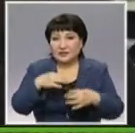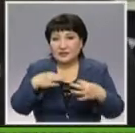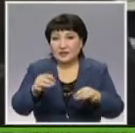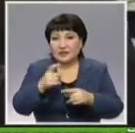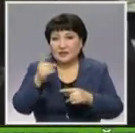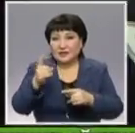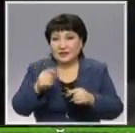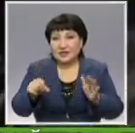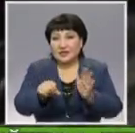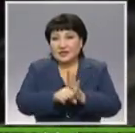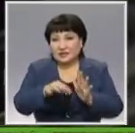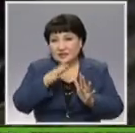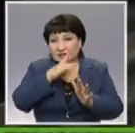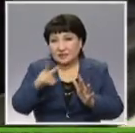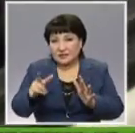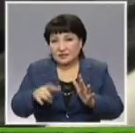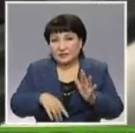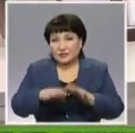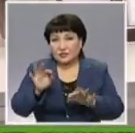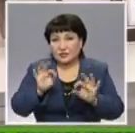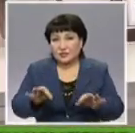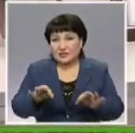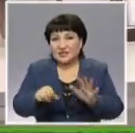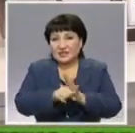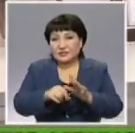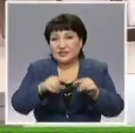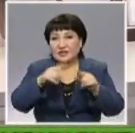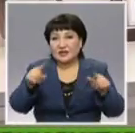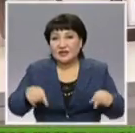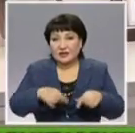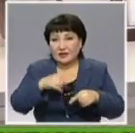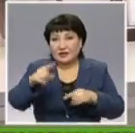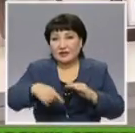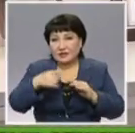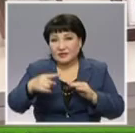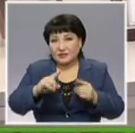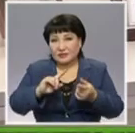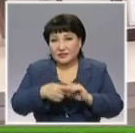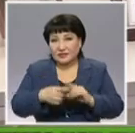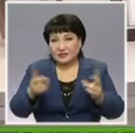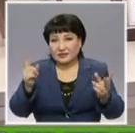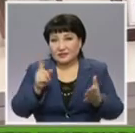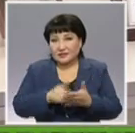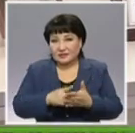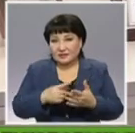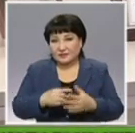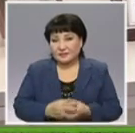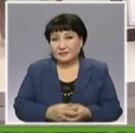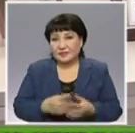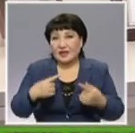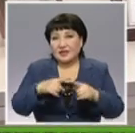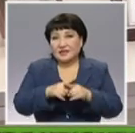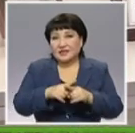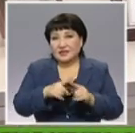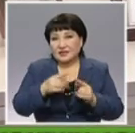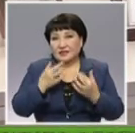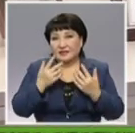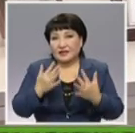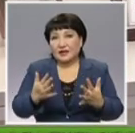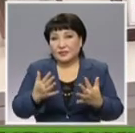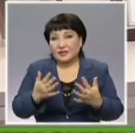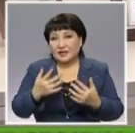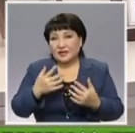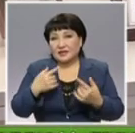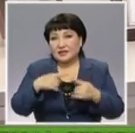дөңгелегін қыстық тіспен қаптағаны дұрыс. Технический регламент является частью технического регулирования. Техникалық талап,